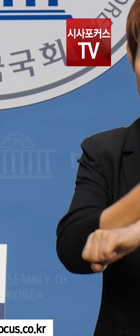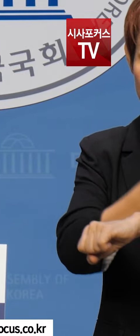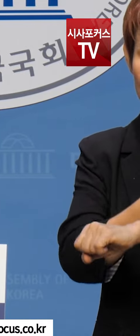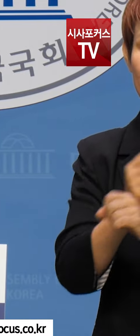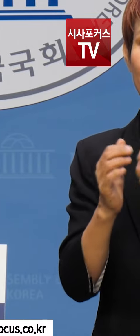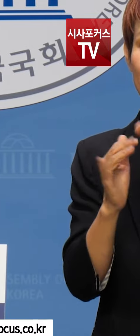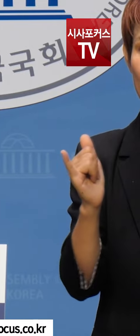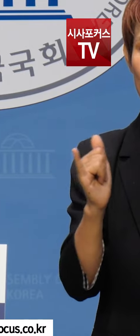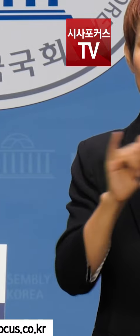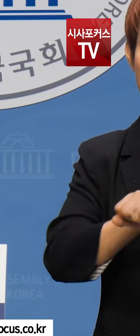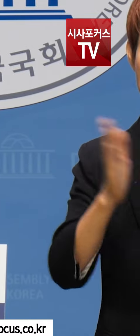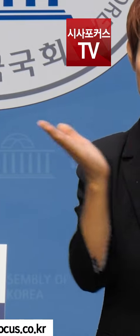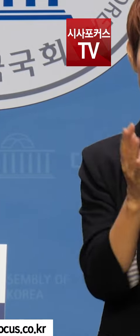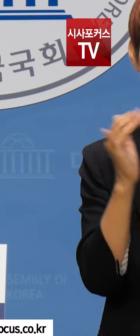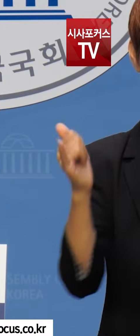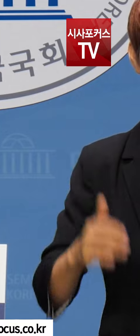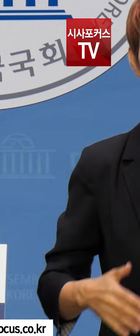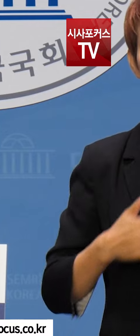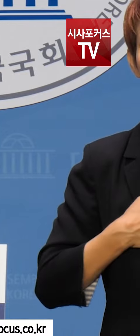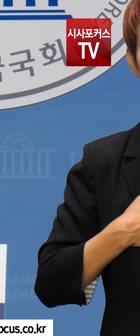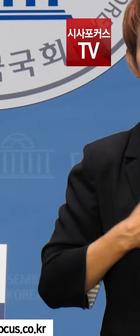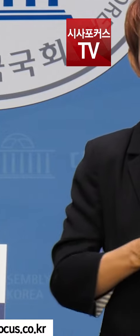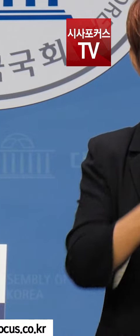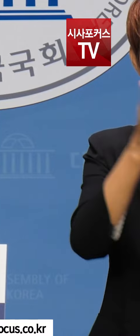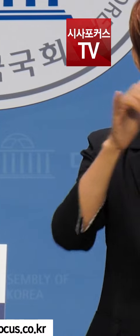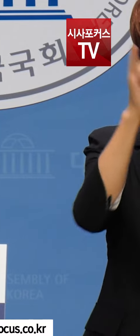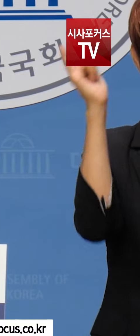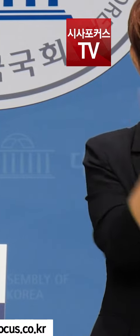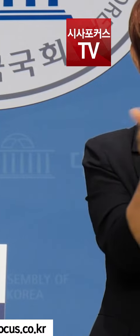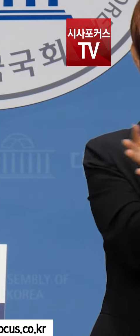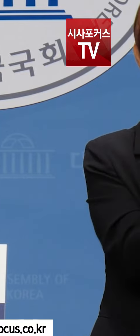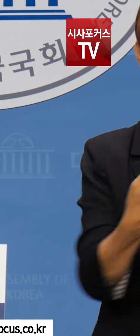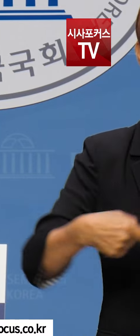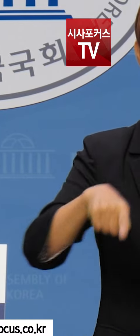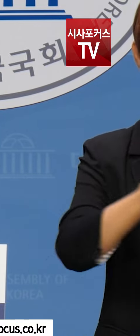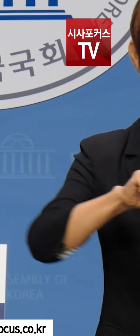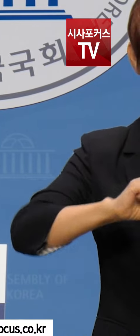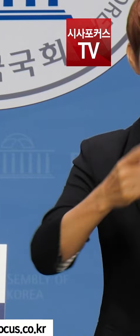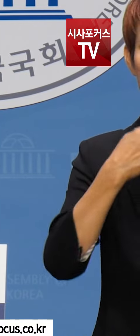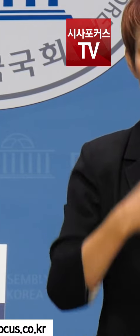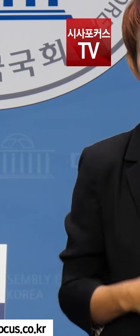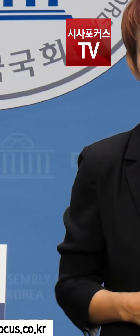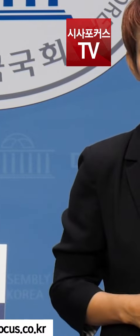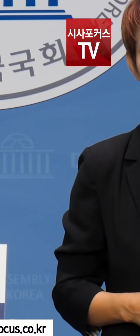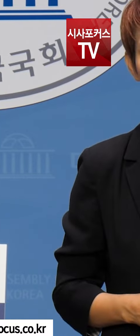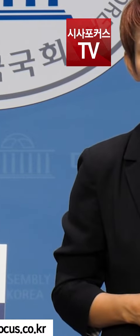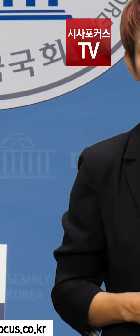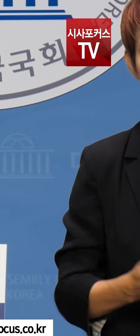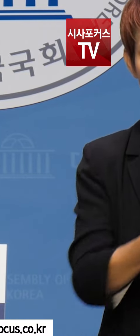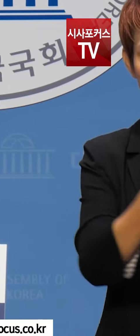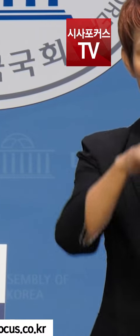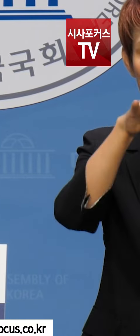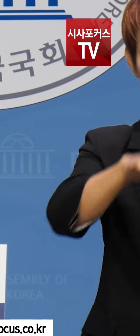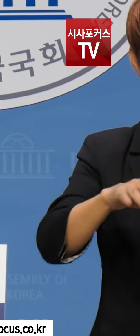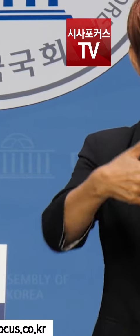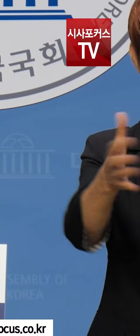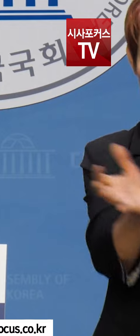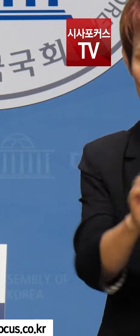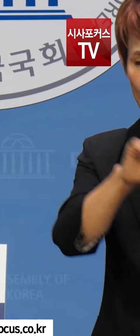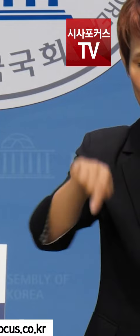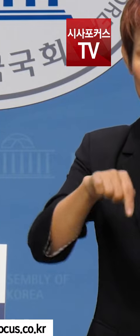적임자입니다. 일찍부터 시민사회단체와 함께했습니다. 강원에 살고 강원에